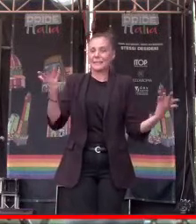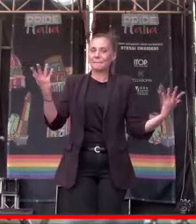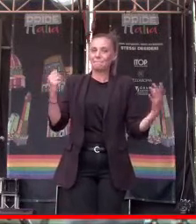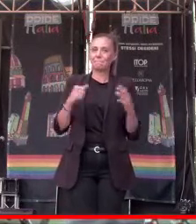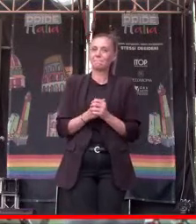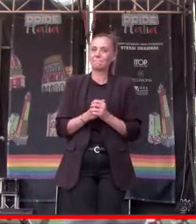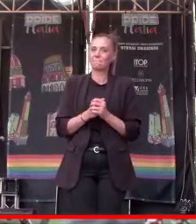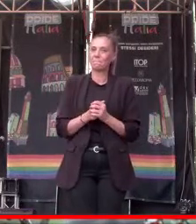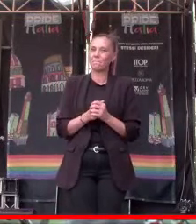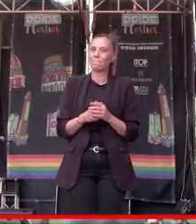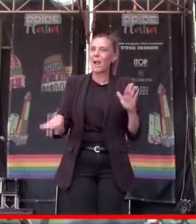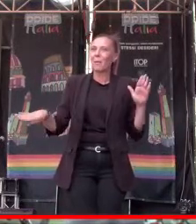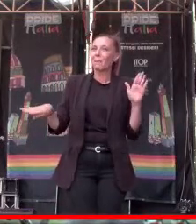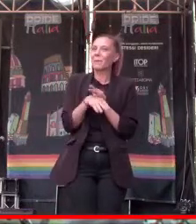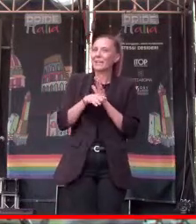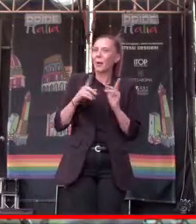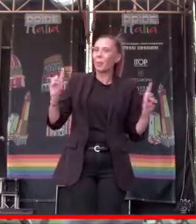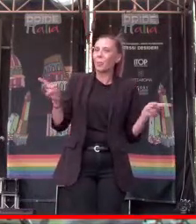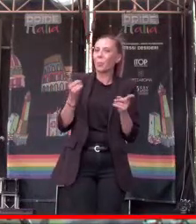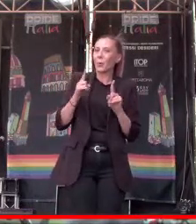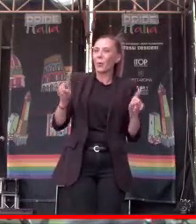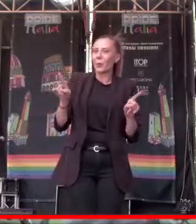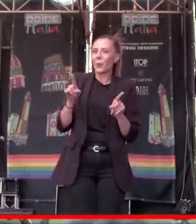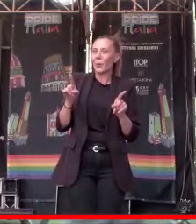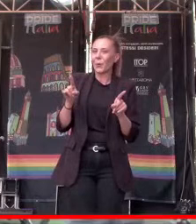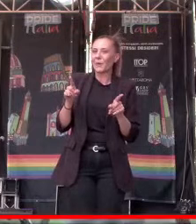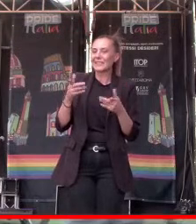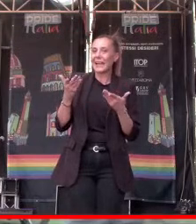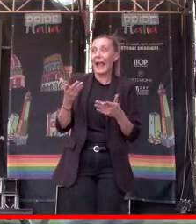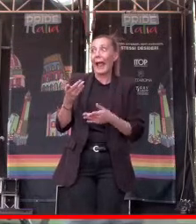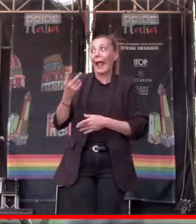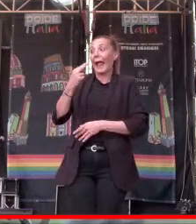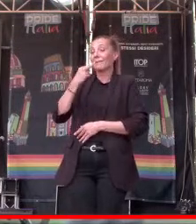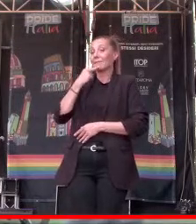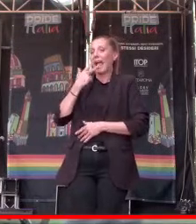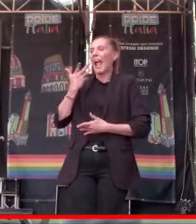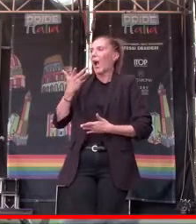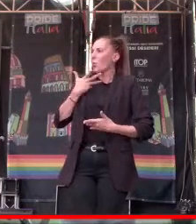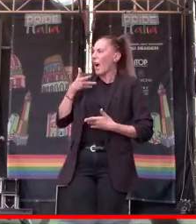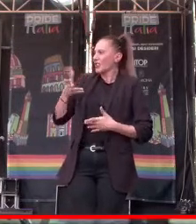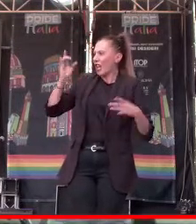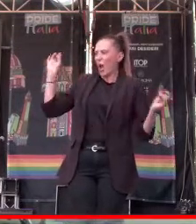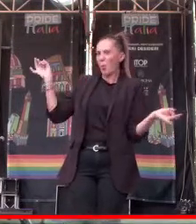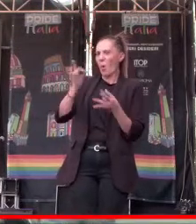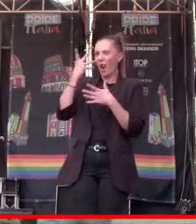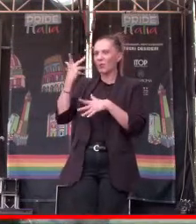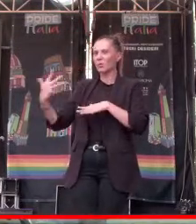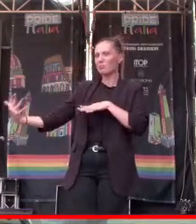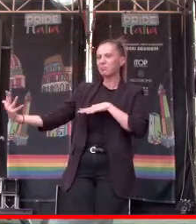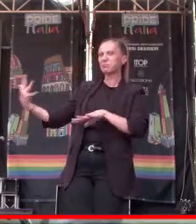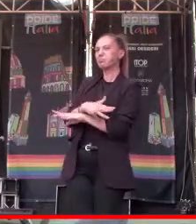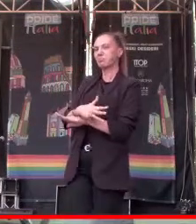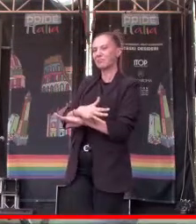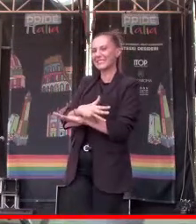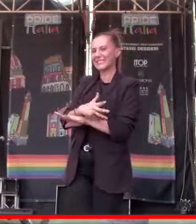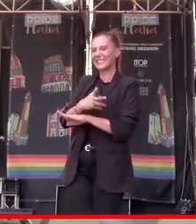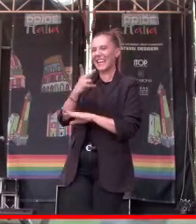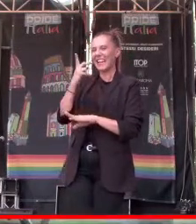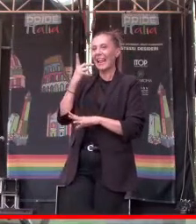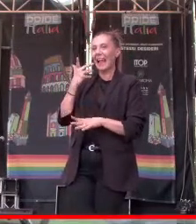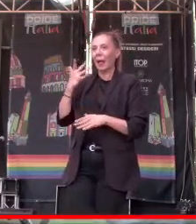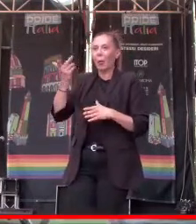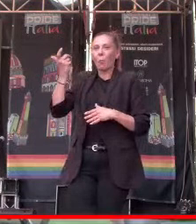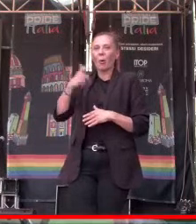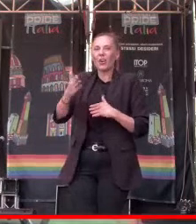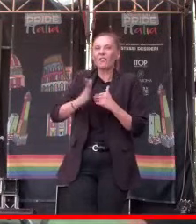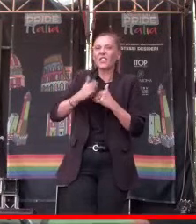È partita prima la musica. Vigile, tieni qua il blocchetto. C'è qualcosa che qualcuno che si è messo di mezzo, qualche intercettazione. Sì, sì. Siamo troppo vicini alla